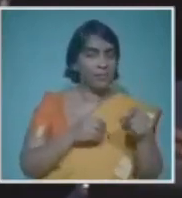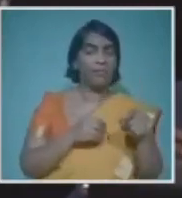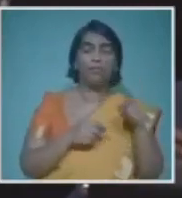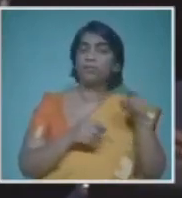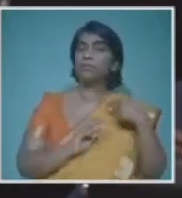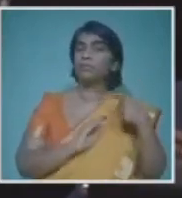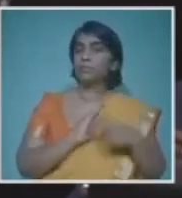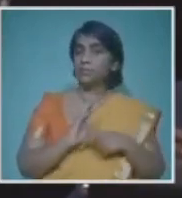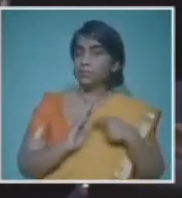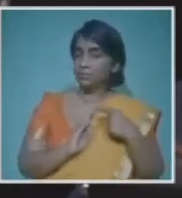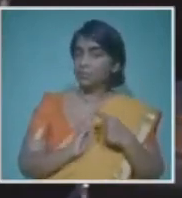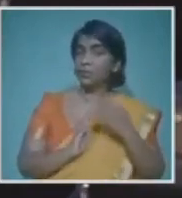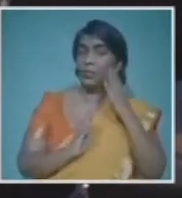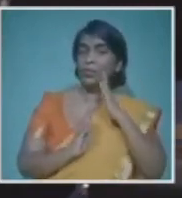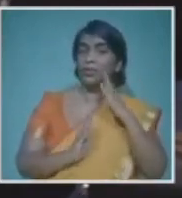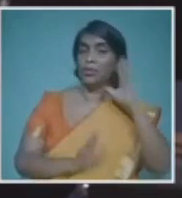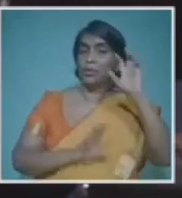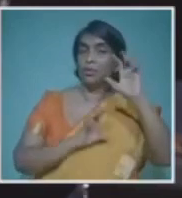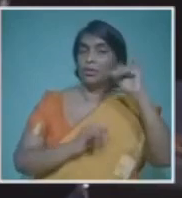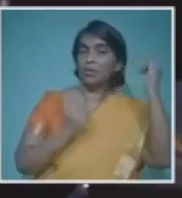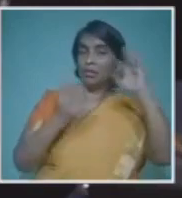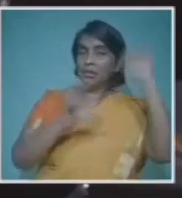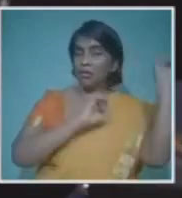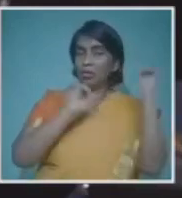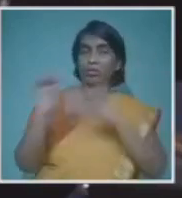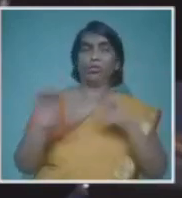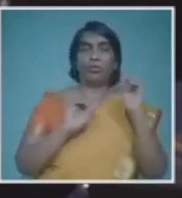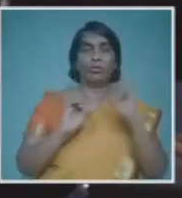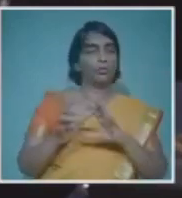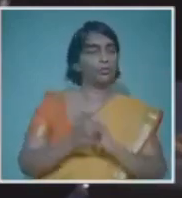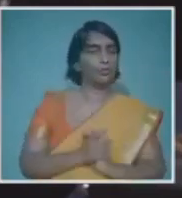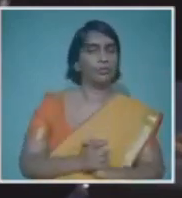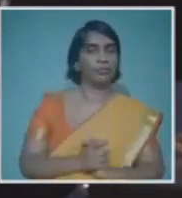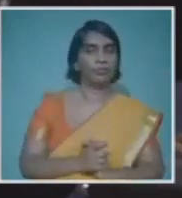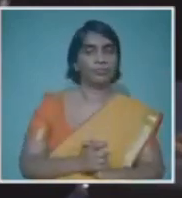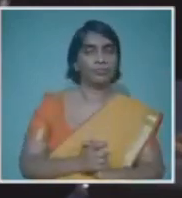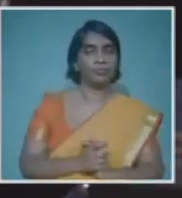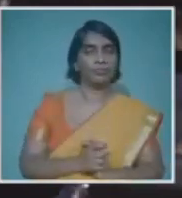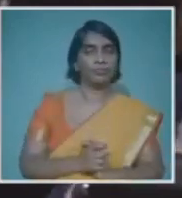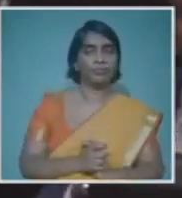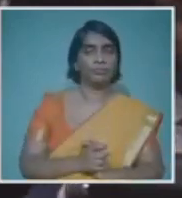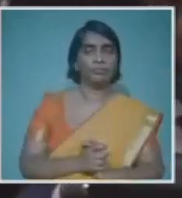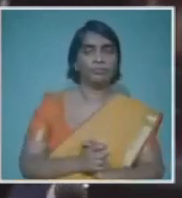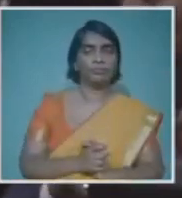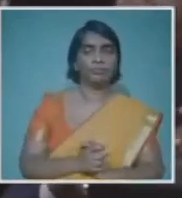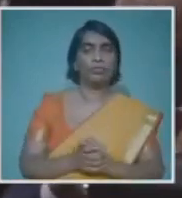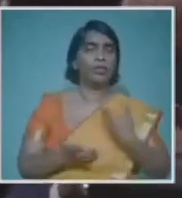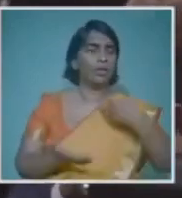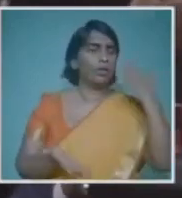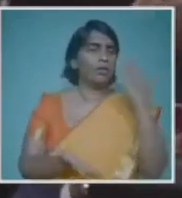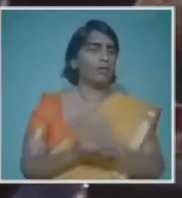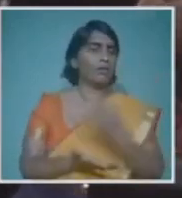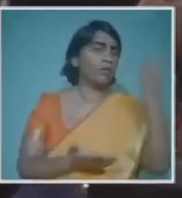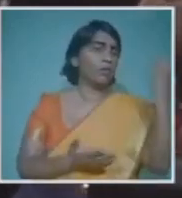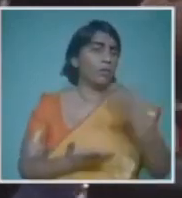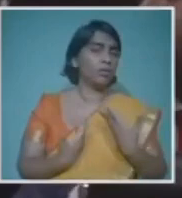මේ රටට විදේශ රටවලින් කුණු ගෙනල්ලා ගොඩ ගහන්නේ. කාලය අවසන් වෙනකරු. අවද්ද මේක අපි නතර